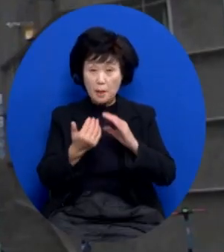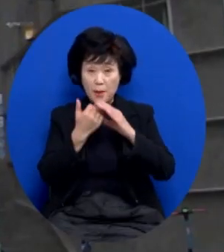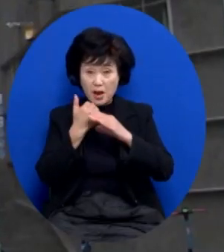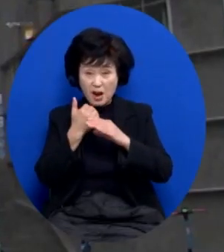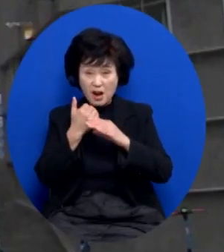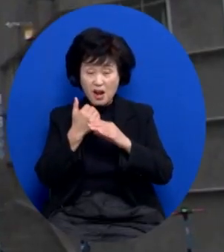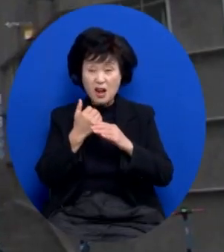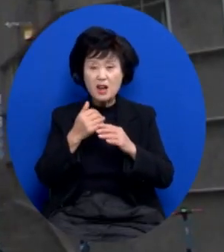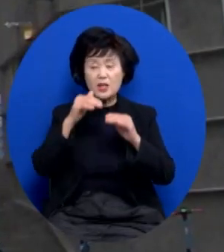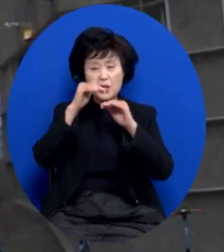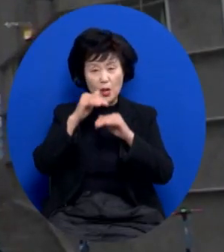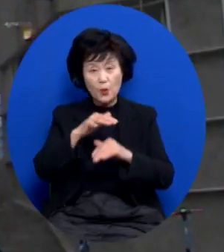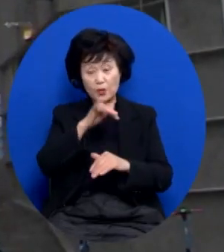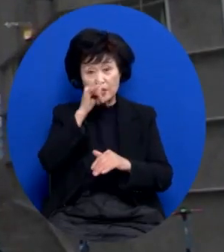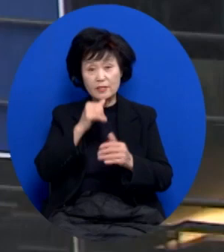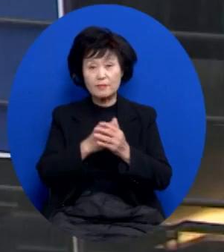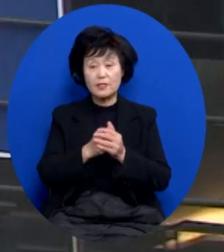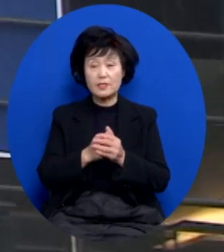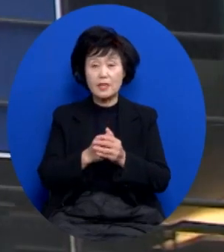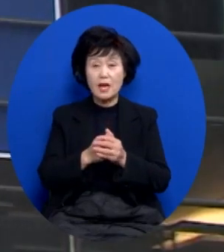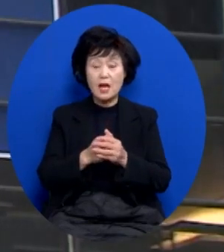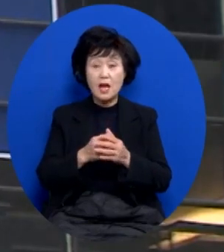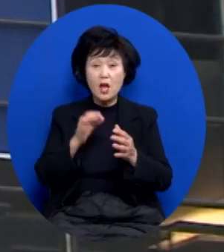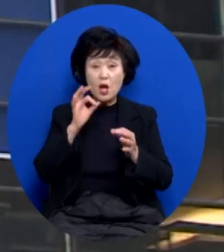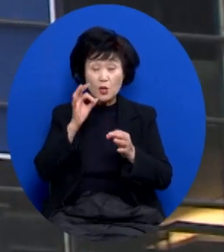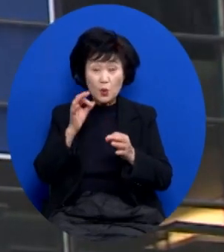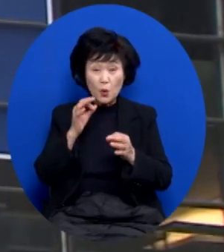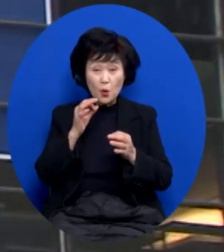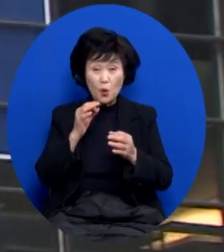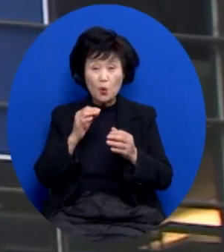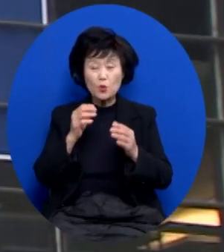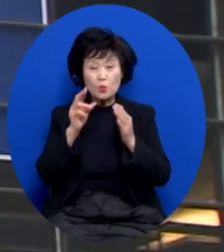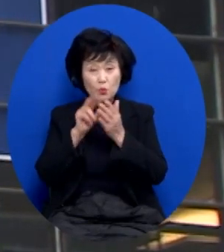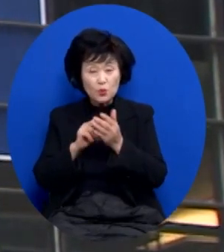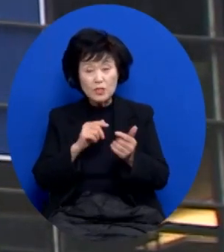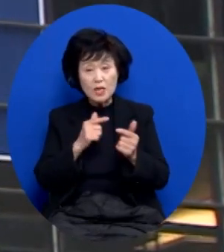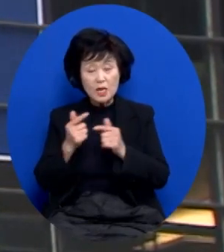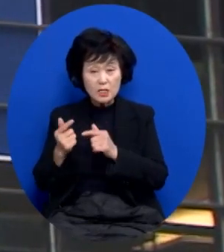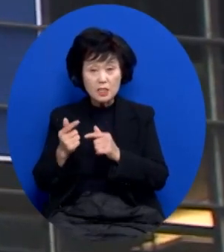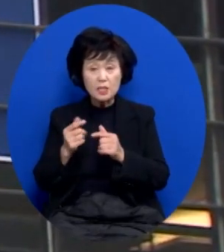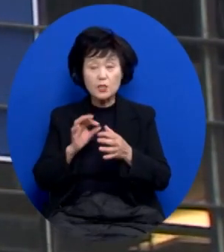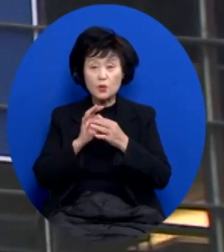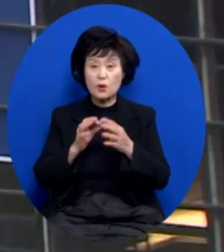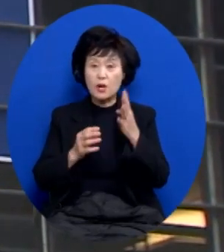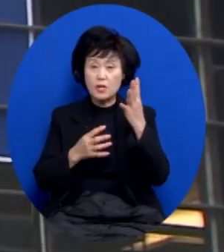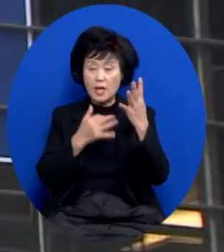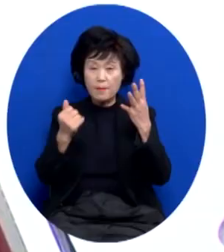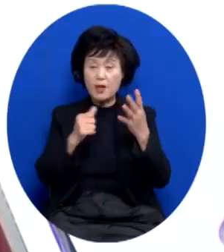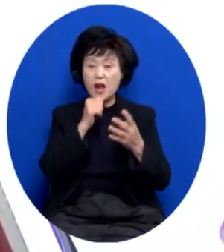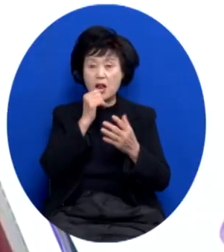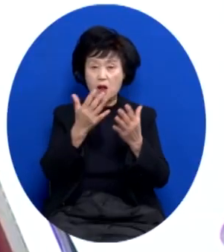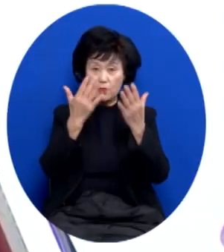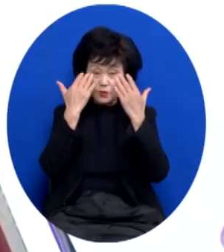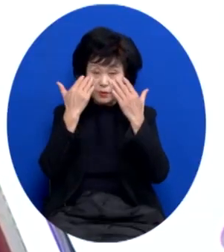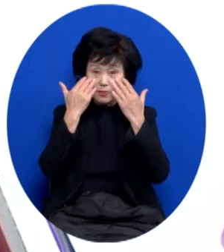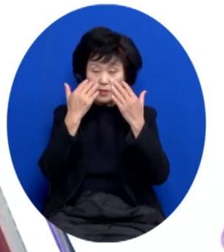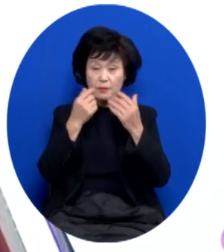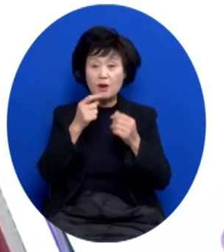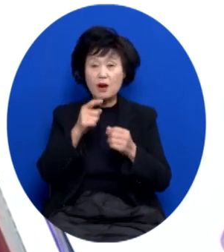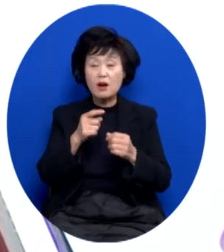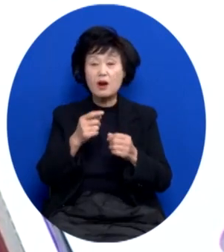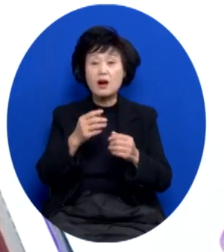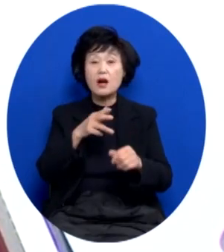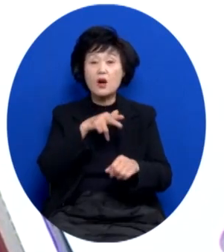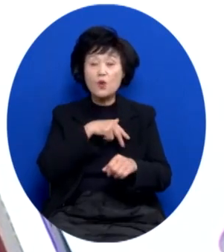벨기에 연방검찰청이 자금 세탁과 부패 혐의로 4명을 기소했다며 유럽의회의 결정에 영향을 미칠